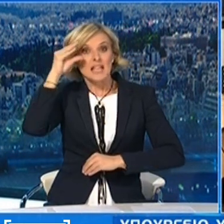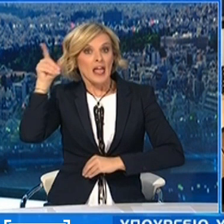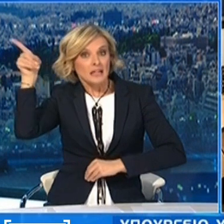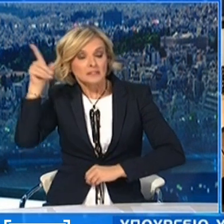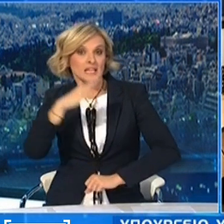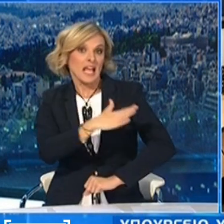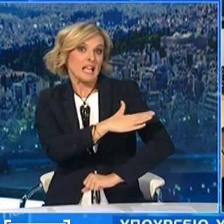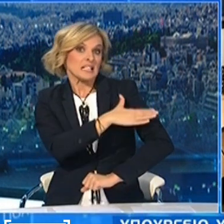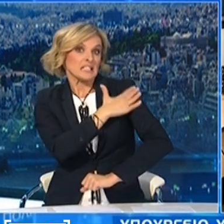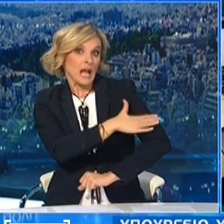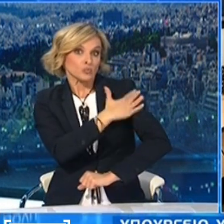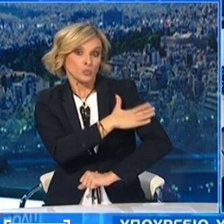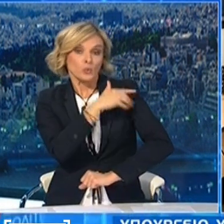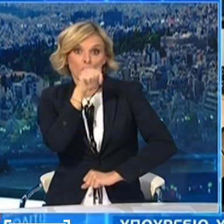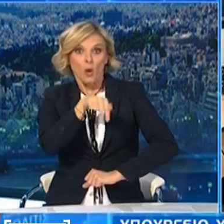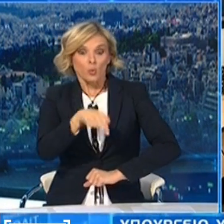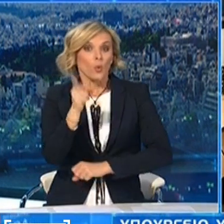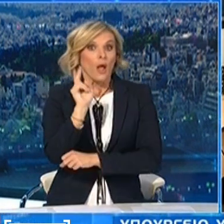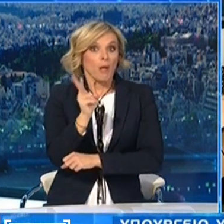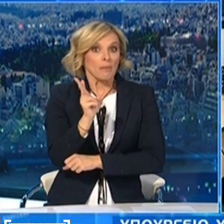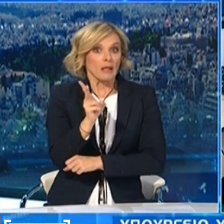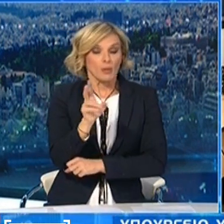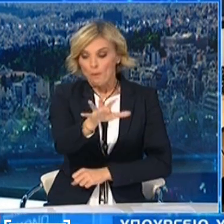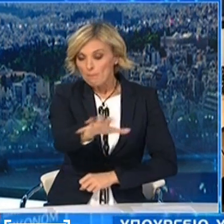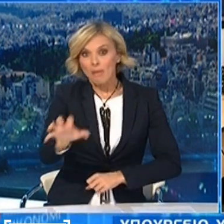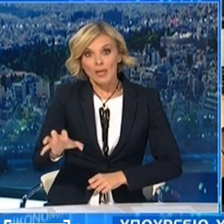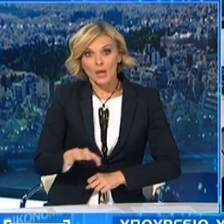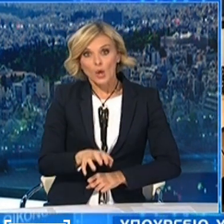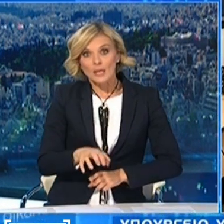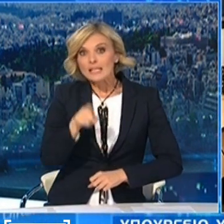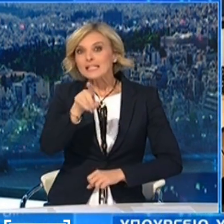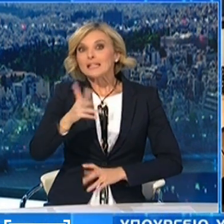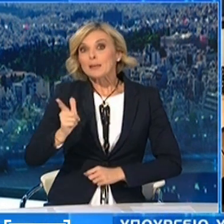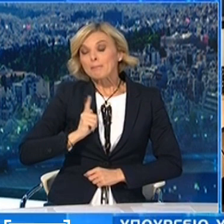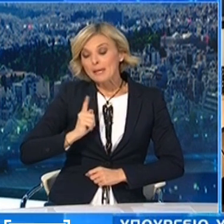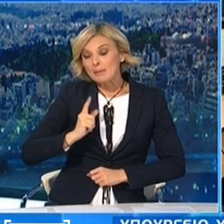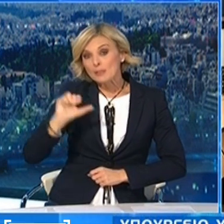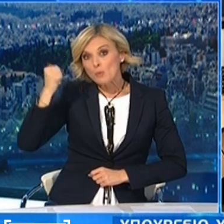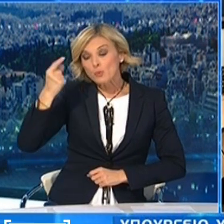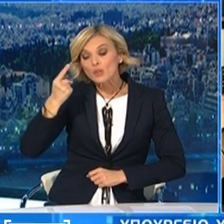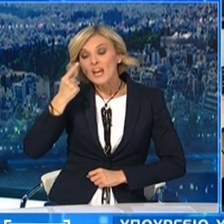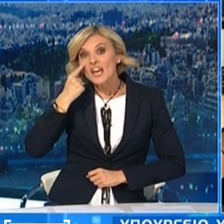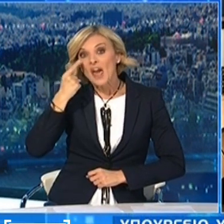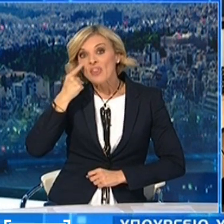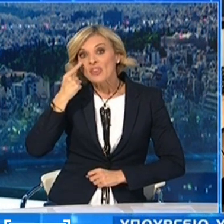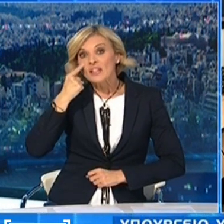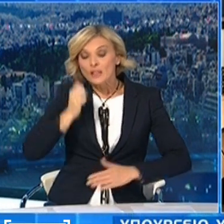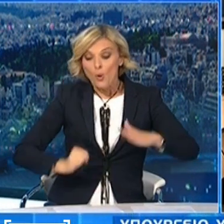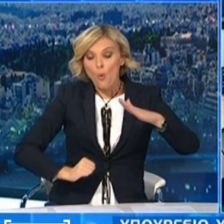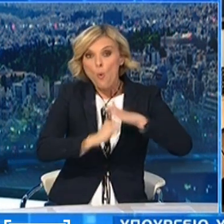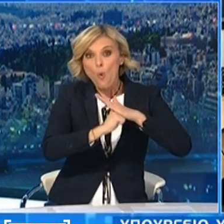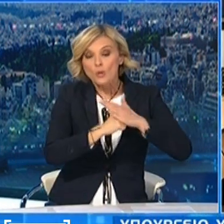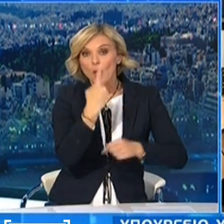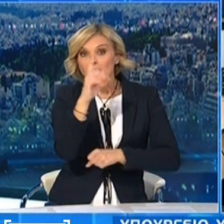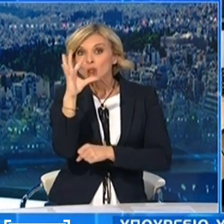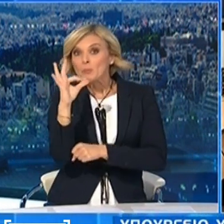στην ουσία τώρα μπαίνουν στο παιχνίδι ως επικίνδυνες περιοχές, θα κριθεί βάσει του δίκτυα 150 που μας έχετε πει τις προηγούμενες μέρες και της